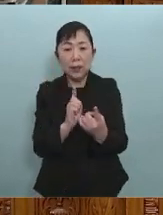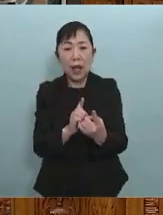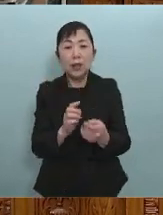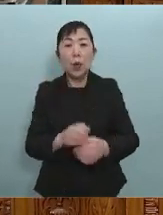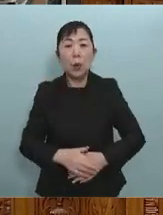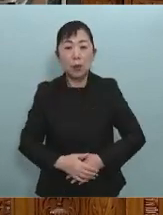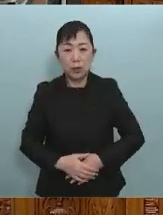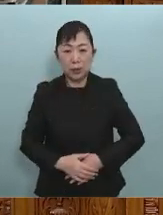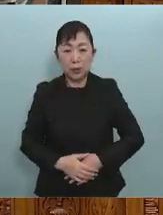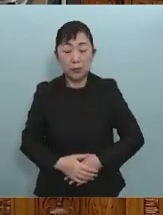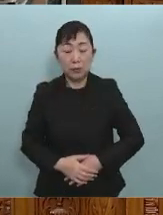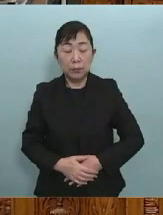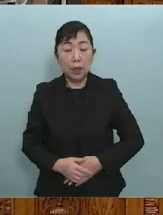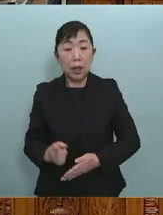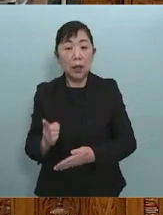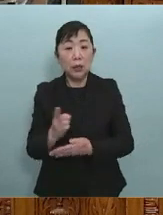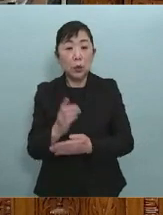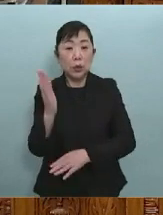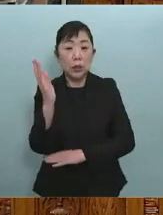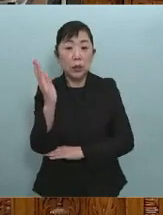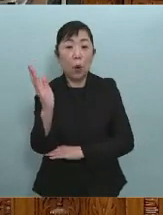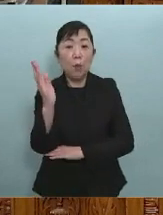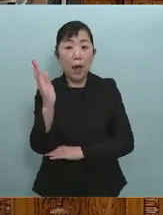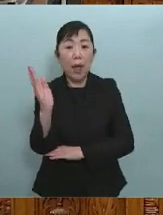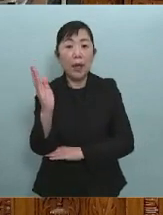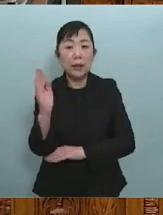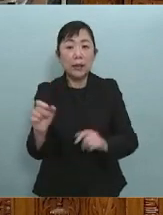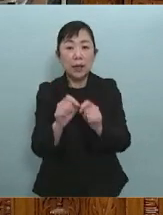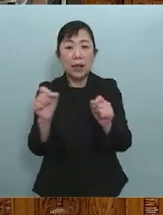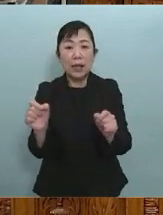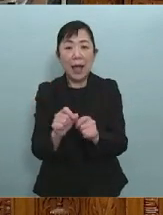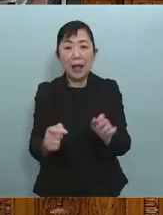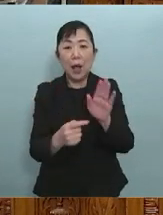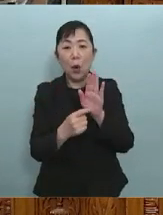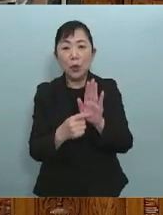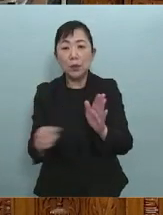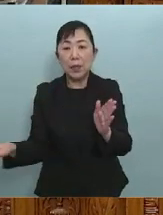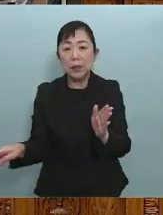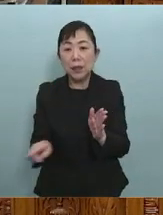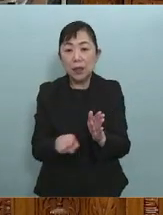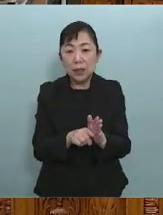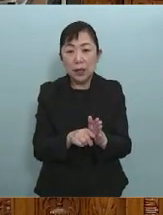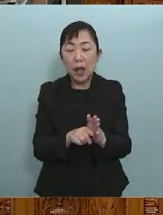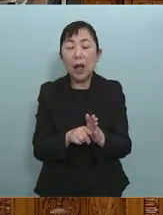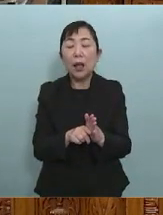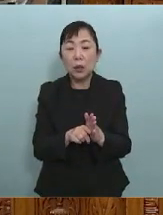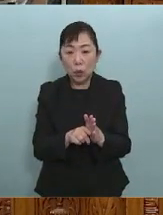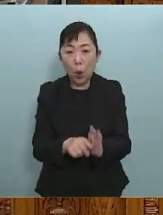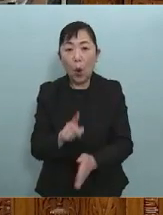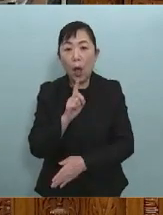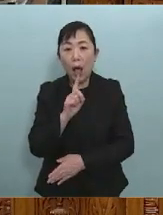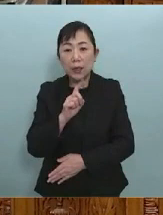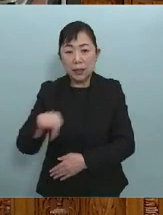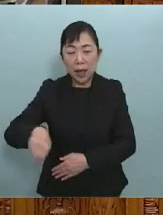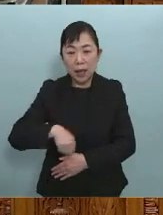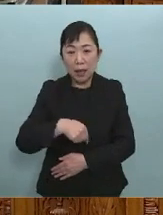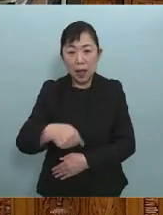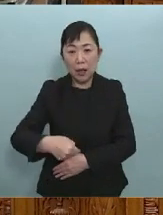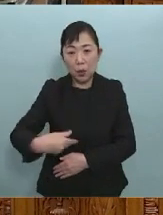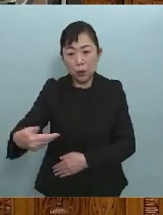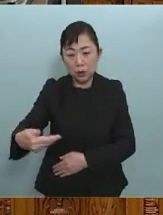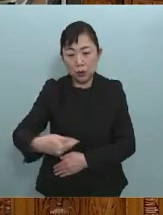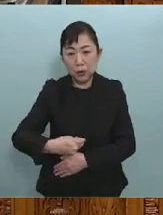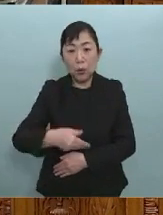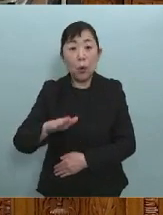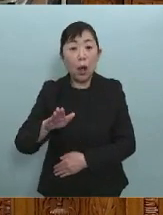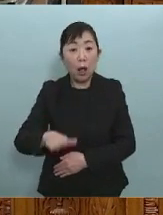初心初心表明演説の結果をお示ししてきたととの発言についてお尋ねがありまし